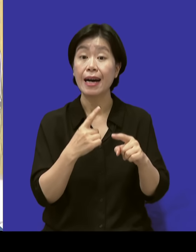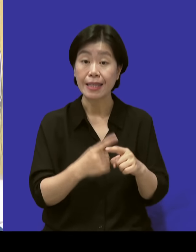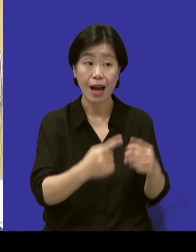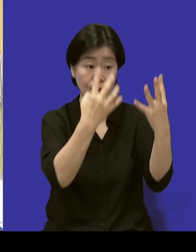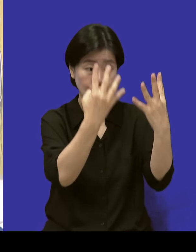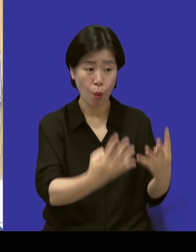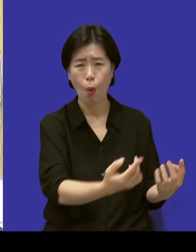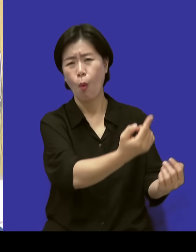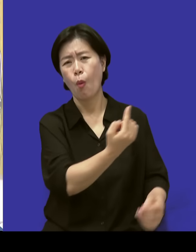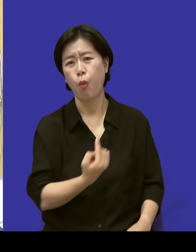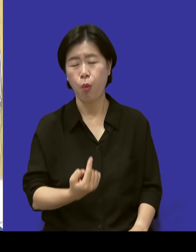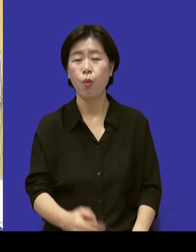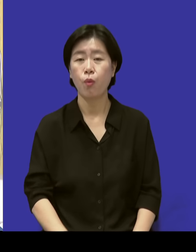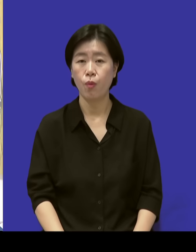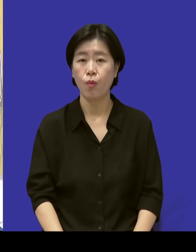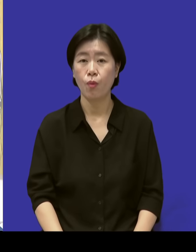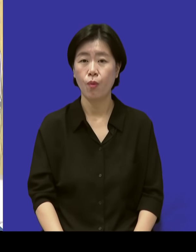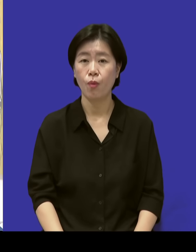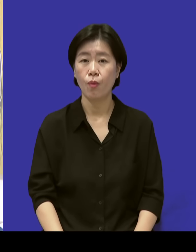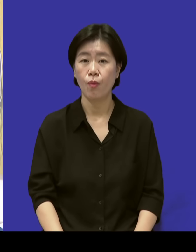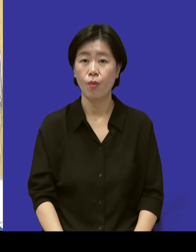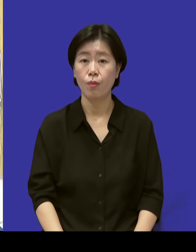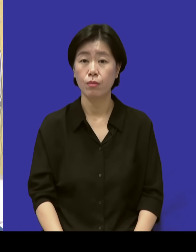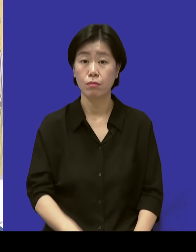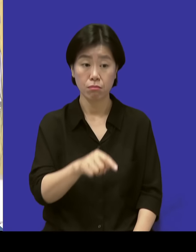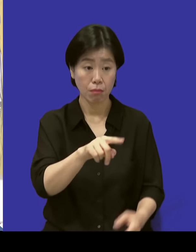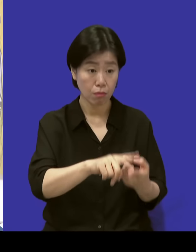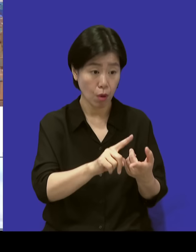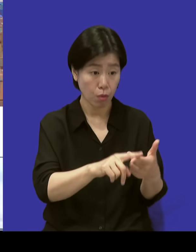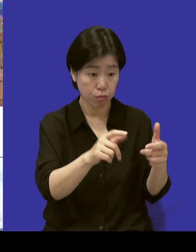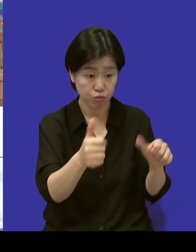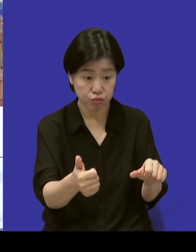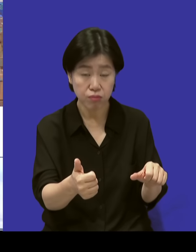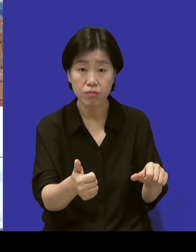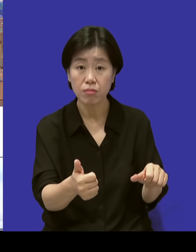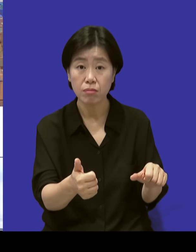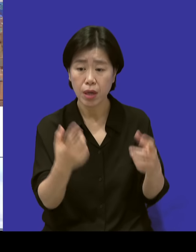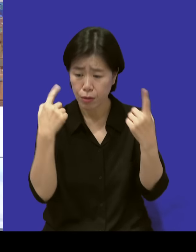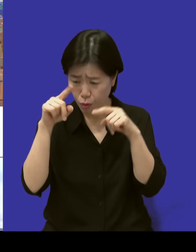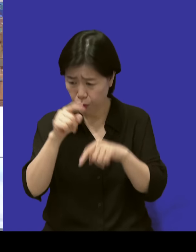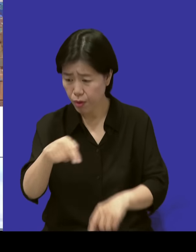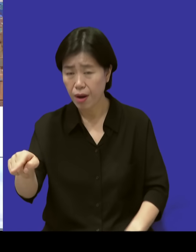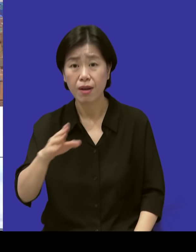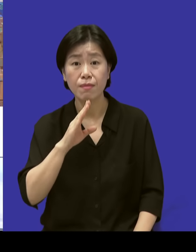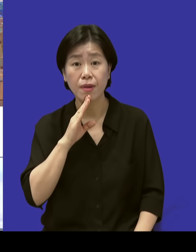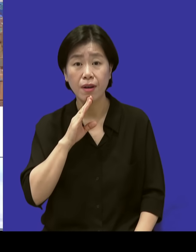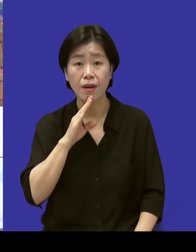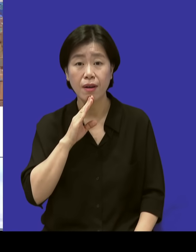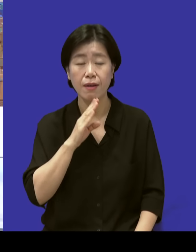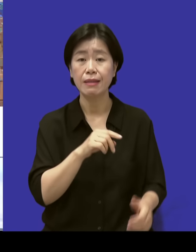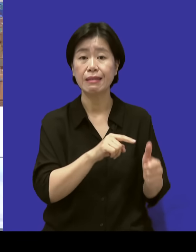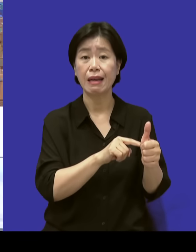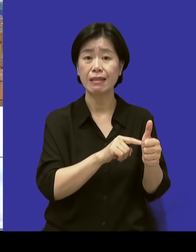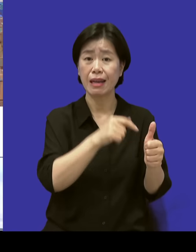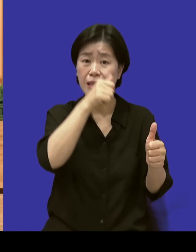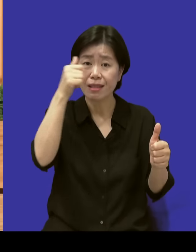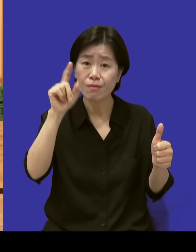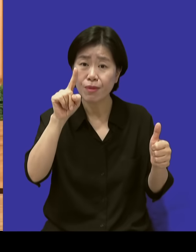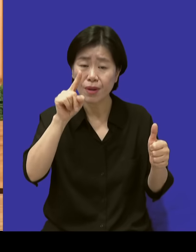들어온 거예요. 그리고 교도소에 살다가 죽으면 또 지옥이야. 그러네요. 얘는 태어날 때부터